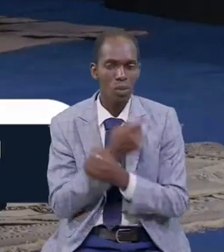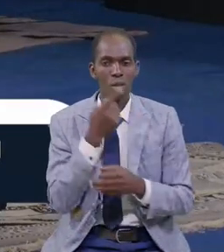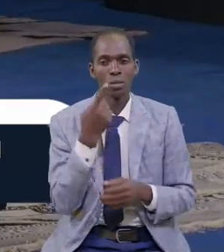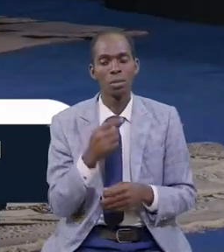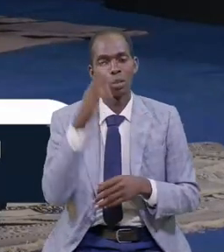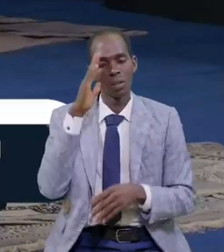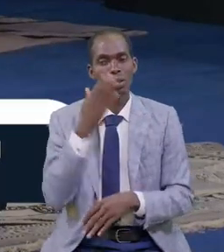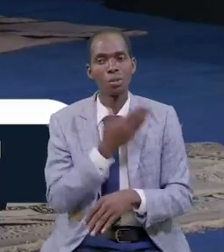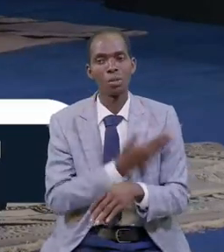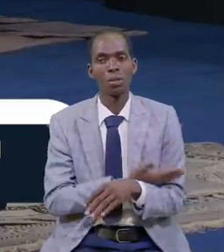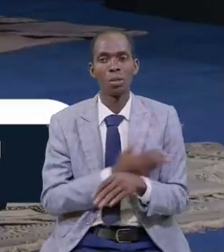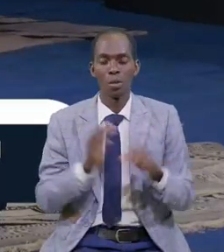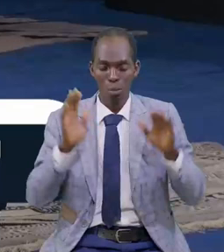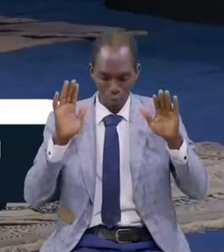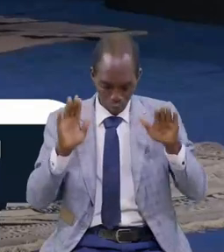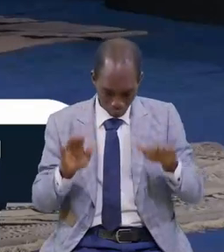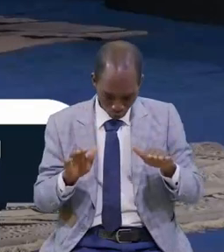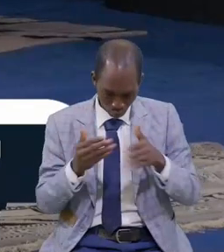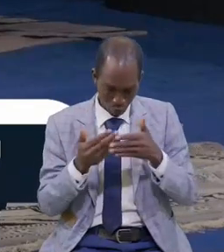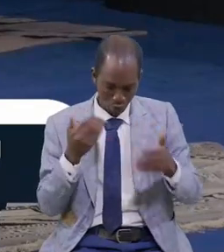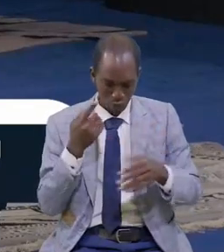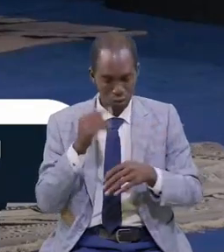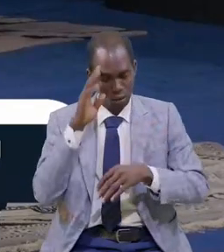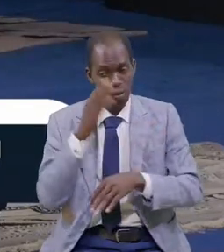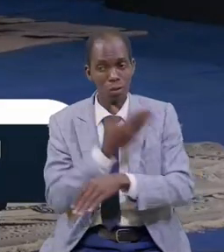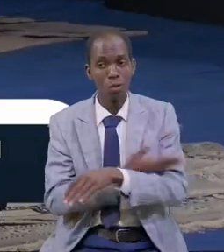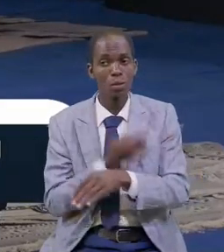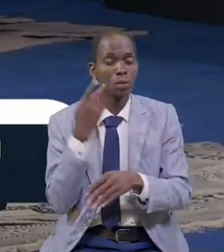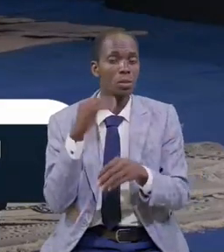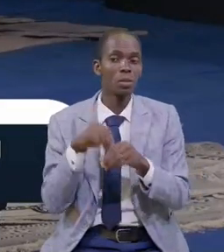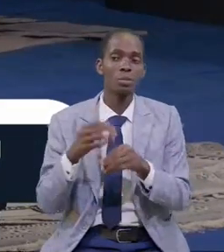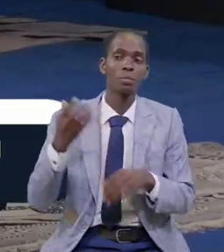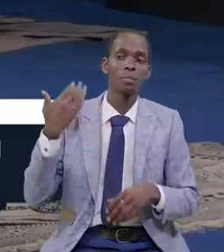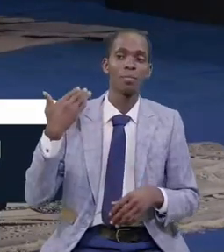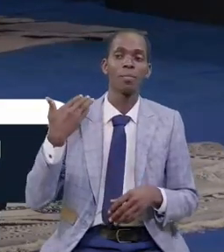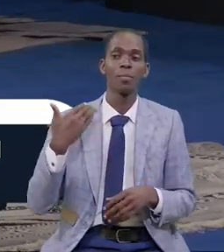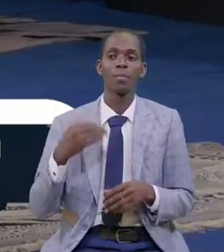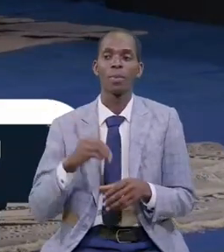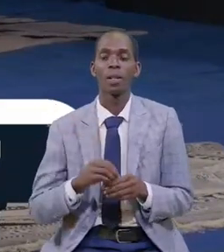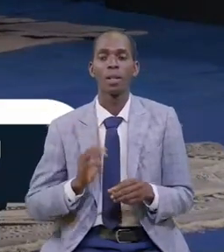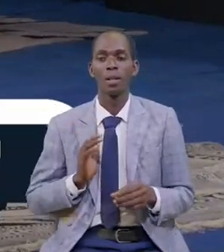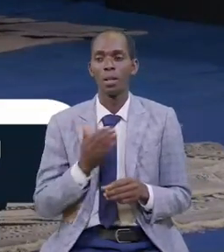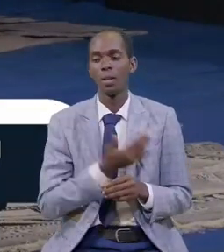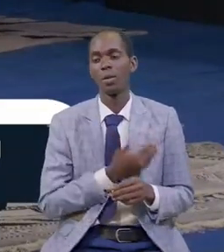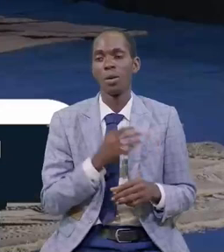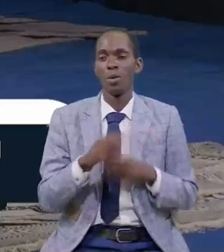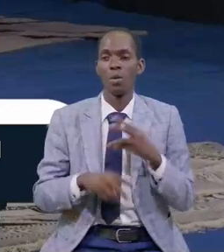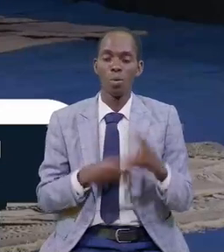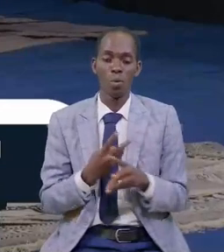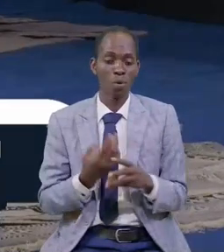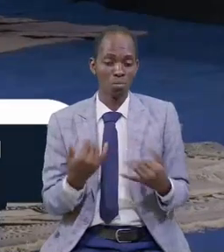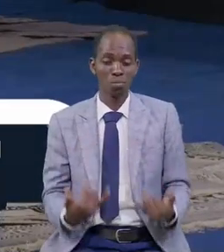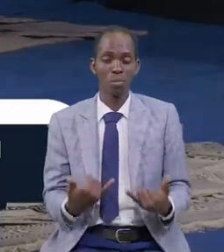fils prosternez-vous devant le fils voyez en 16 jours d'autre fois même dans notre monde